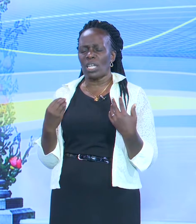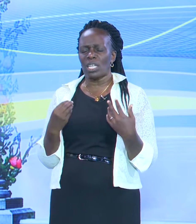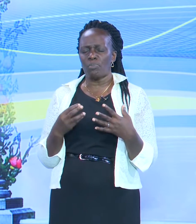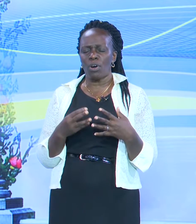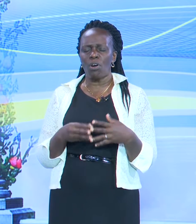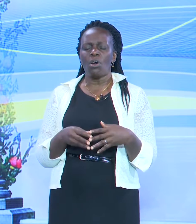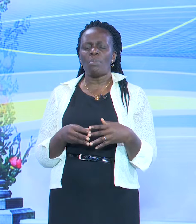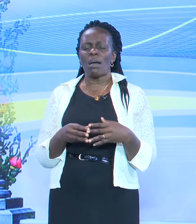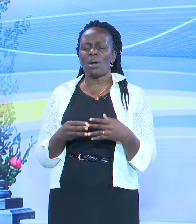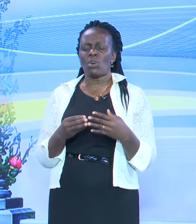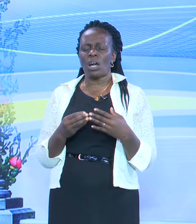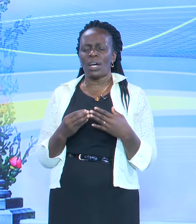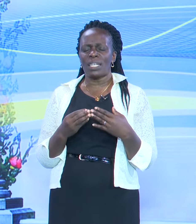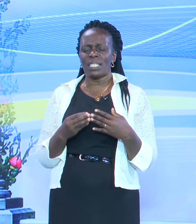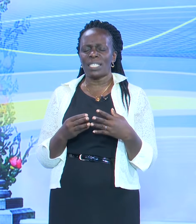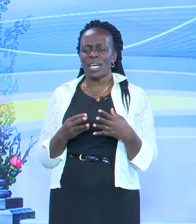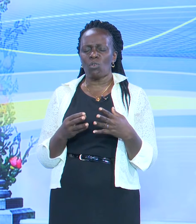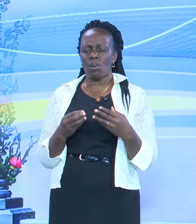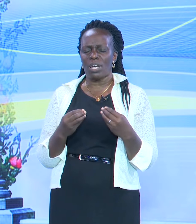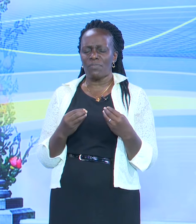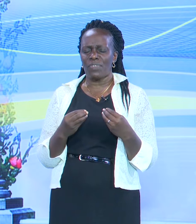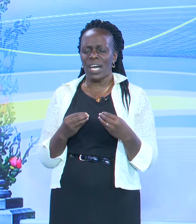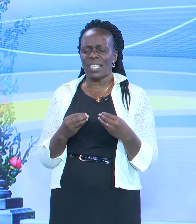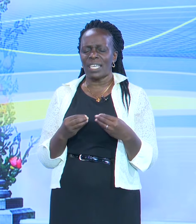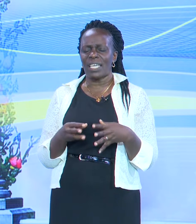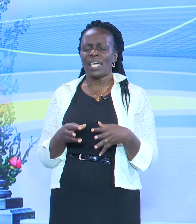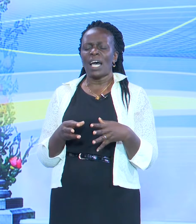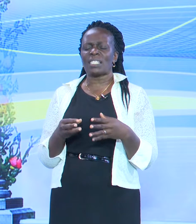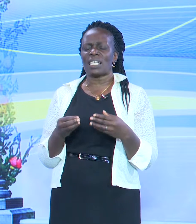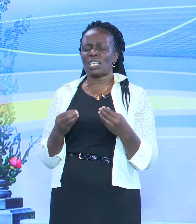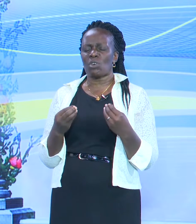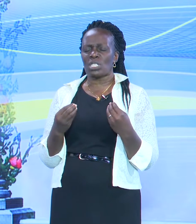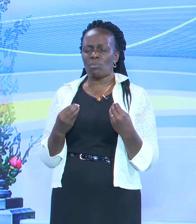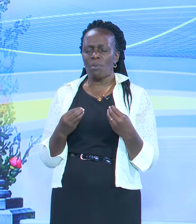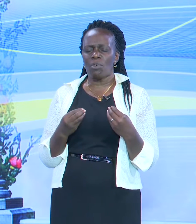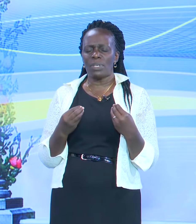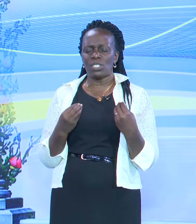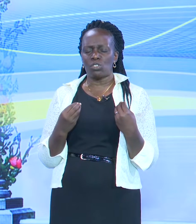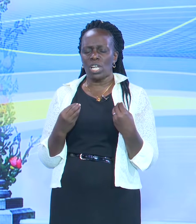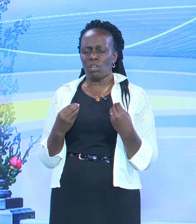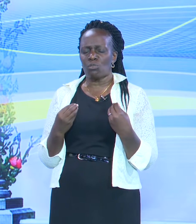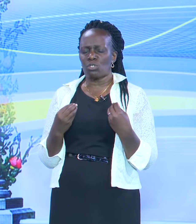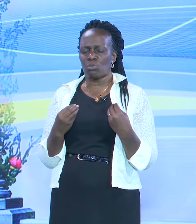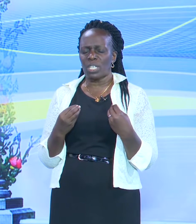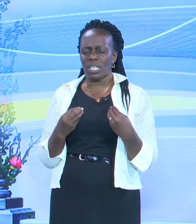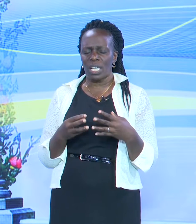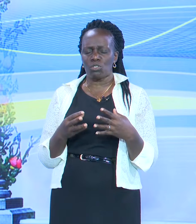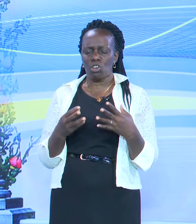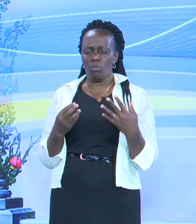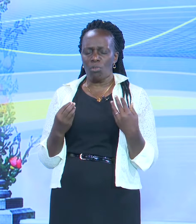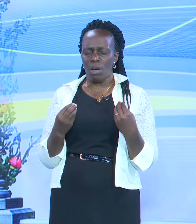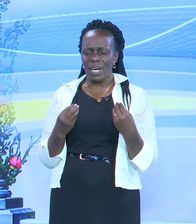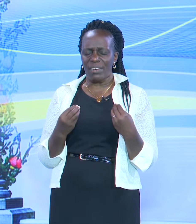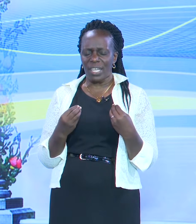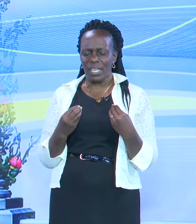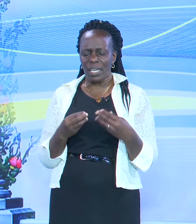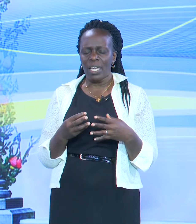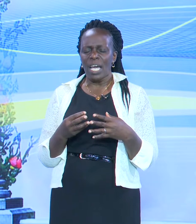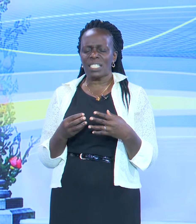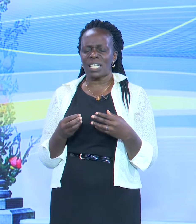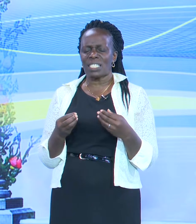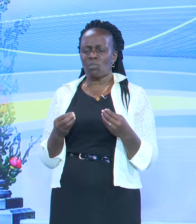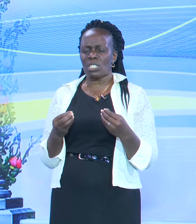popote walipo. Baba, ukawalinde, ukawahifadhi. Asante kwa sababu wamejitolea kukutumikia, tunaomba